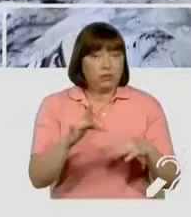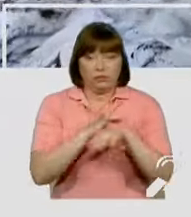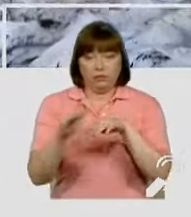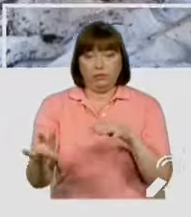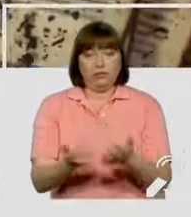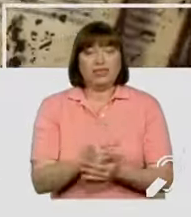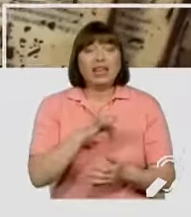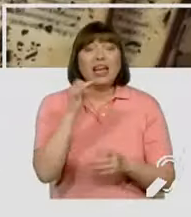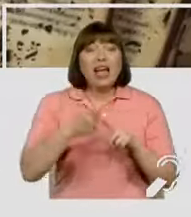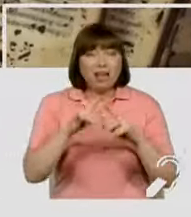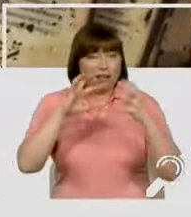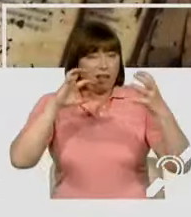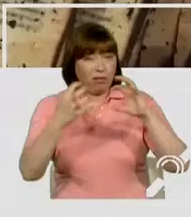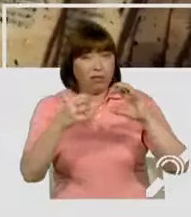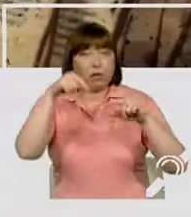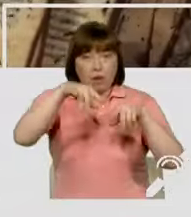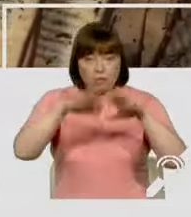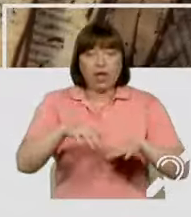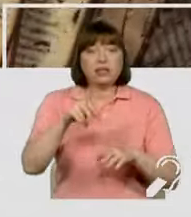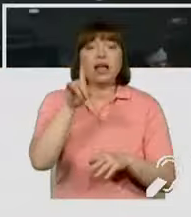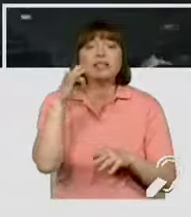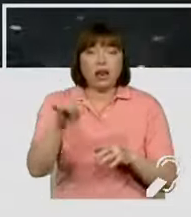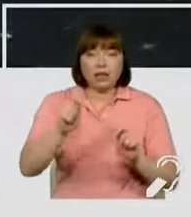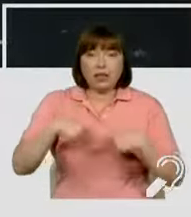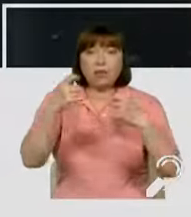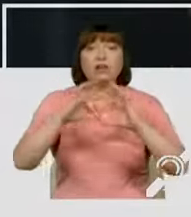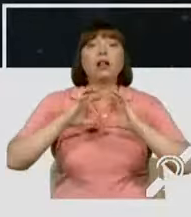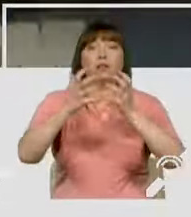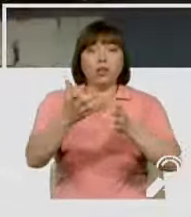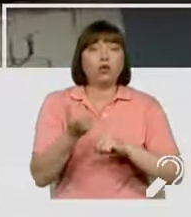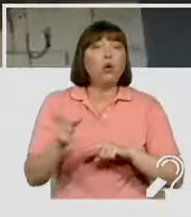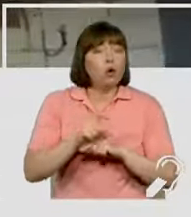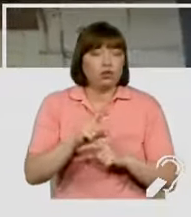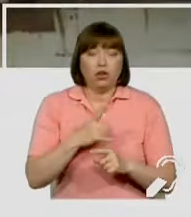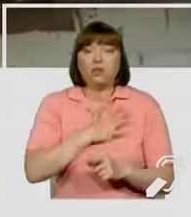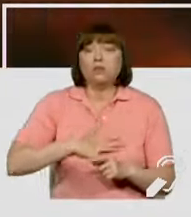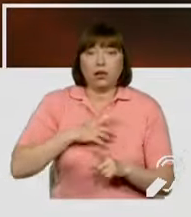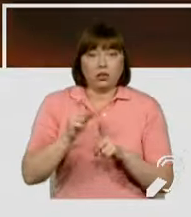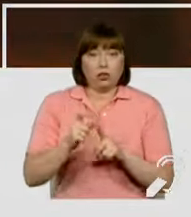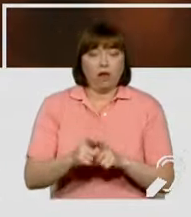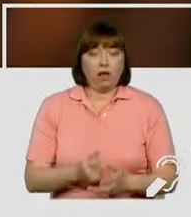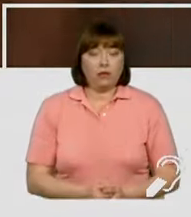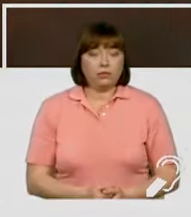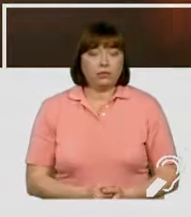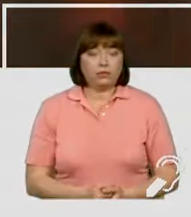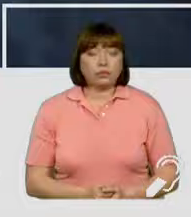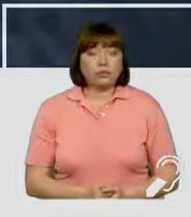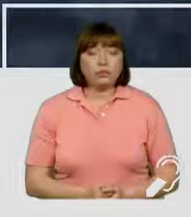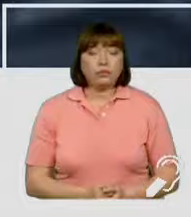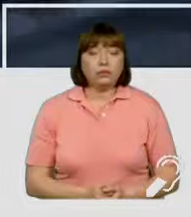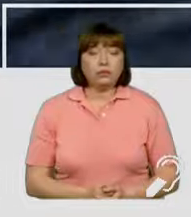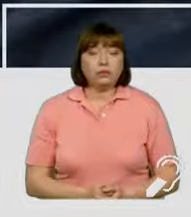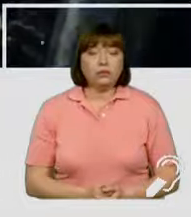scrum. Dintre ruinele clădirii, Zelensky a transmis lumii un mesaj emoționant. Every night and every